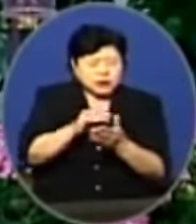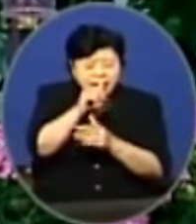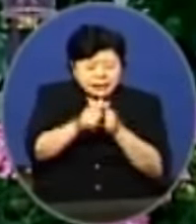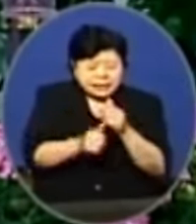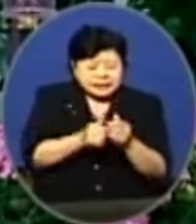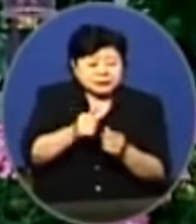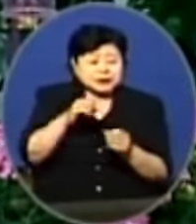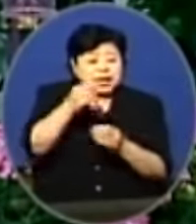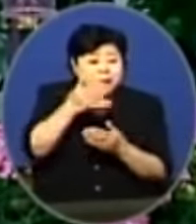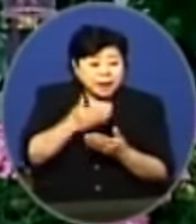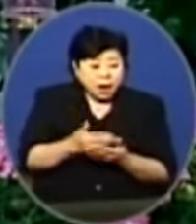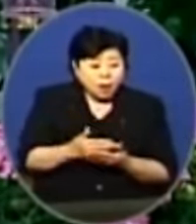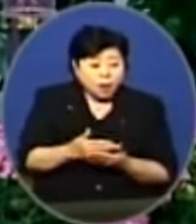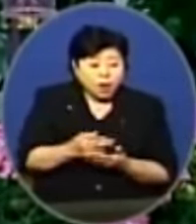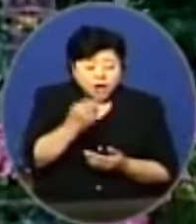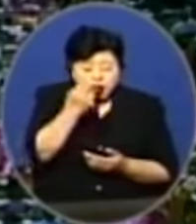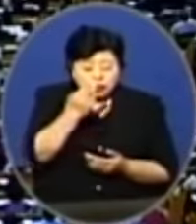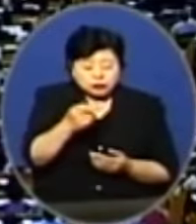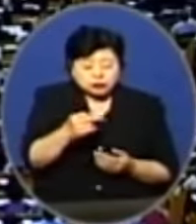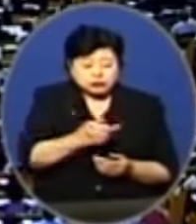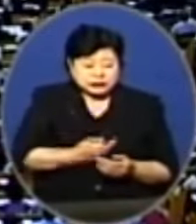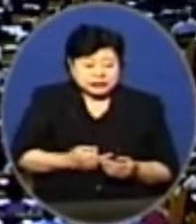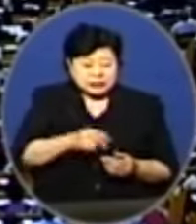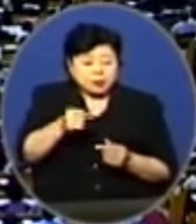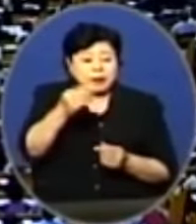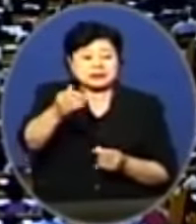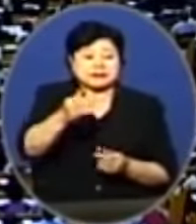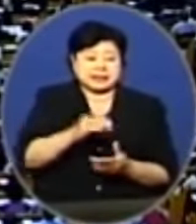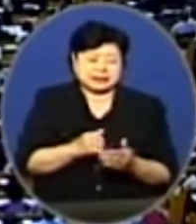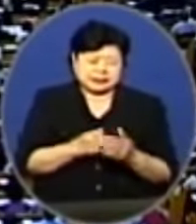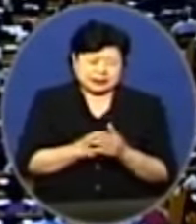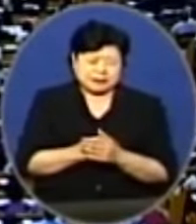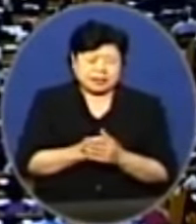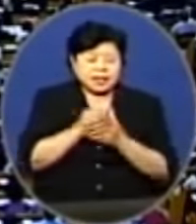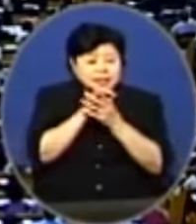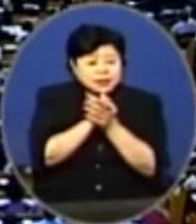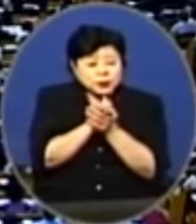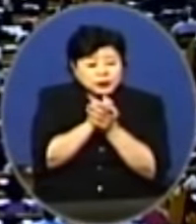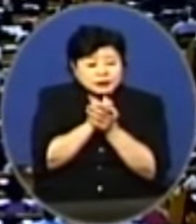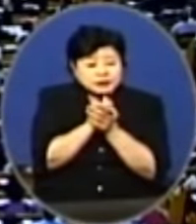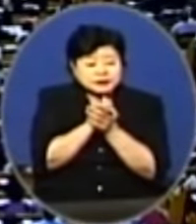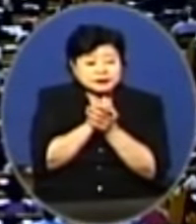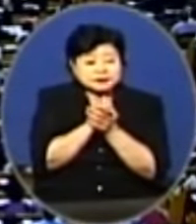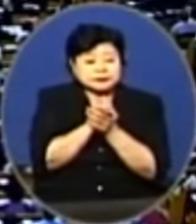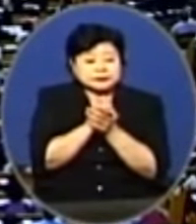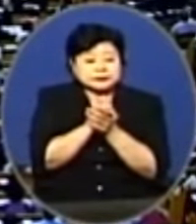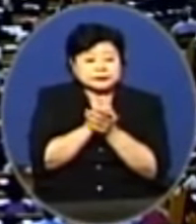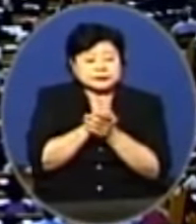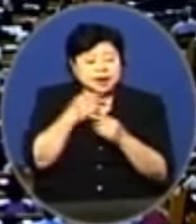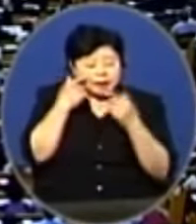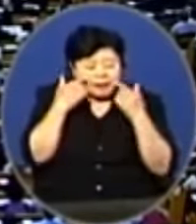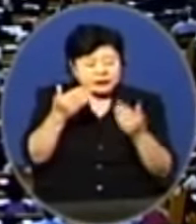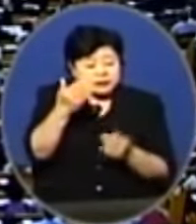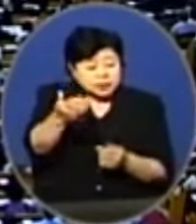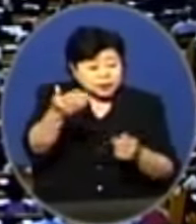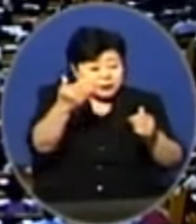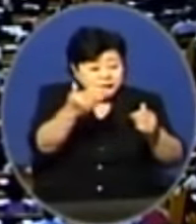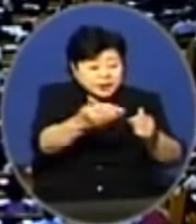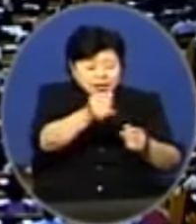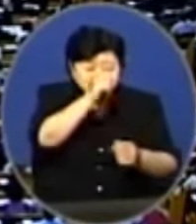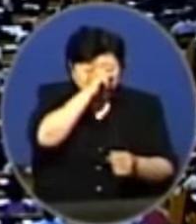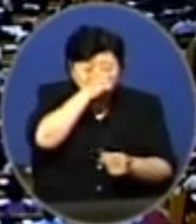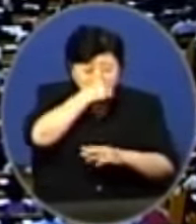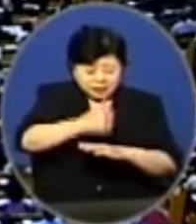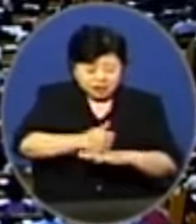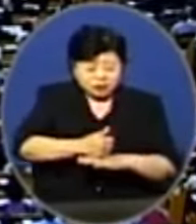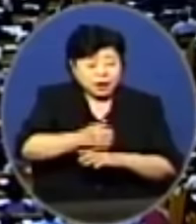하나님의 응답을 받고 열두 제자를 선택한 것입니다. 그러므로 기도는 반드시 여러분에게 좋은